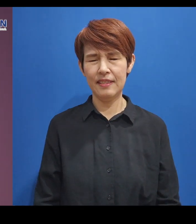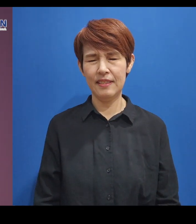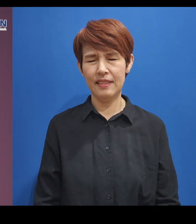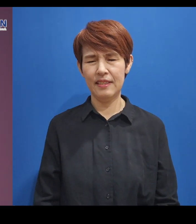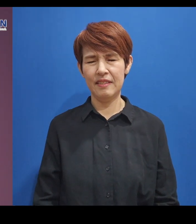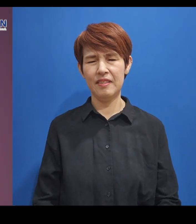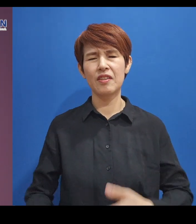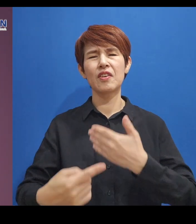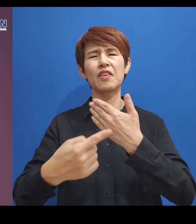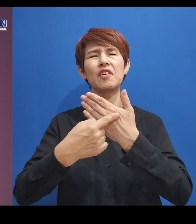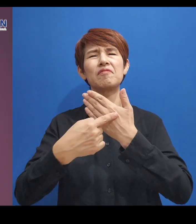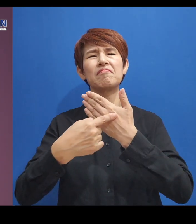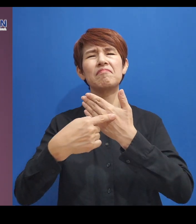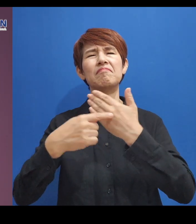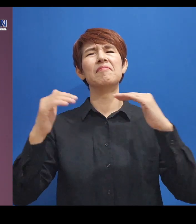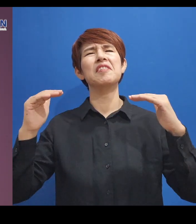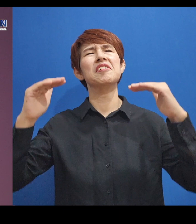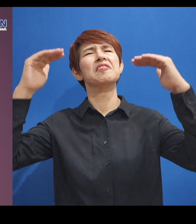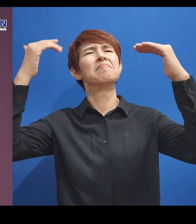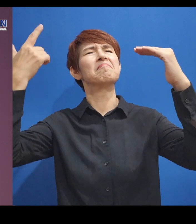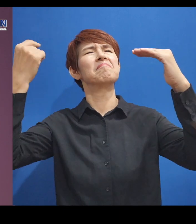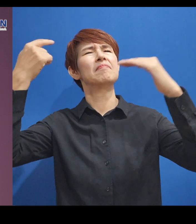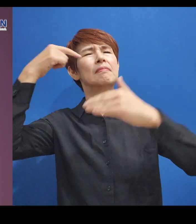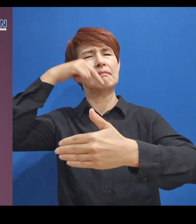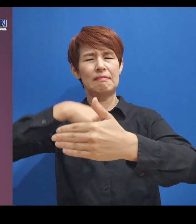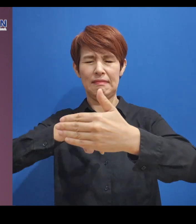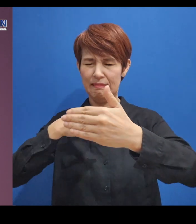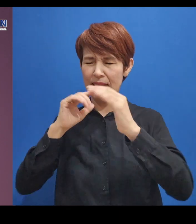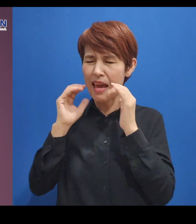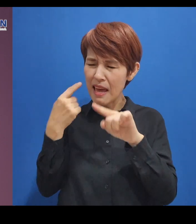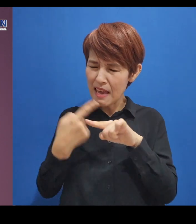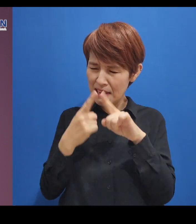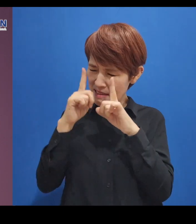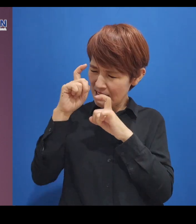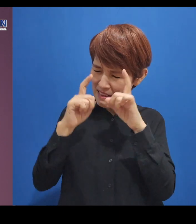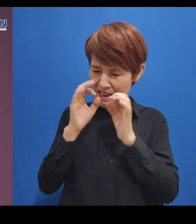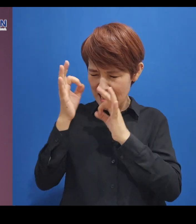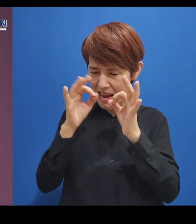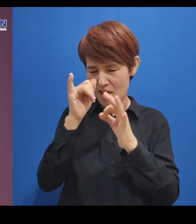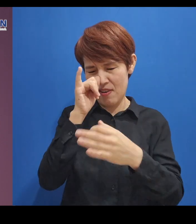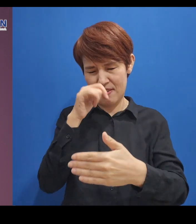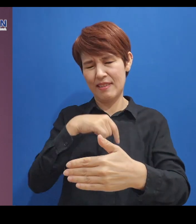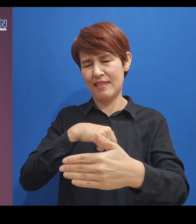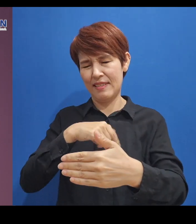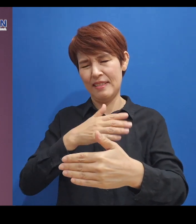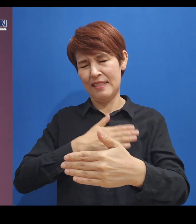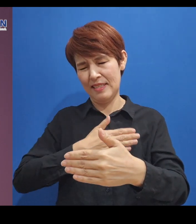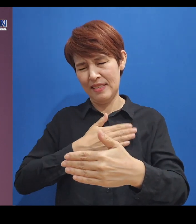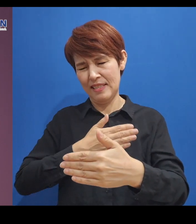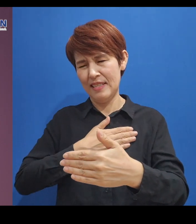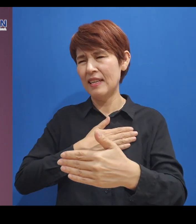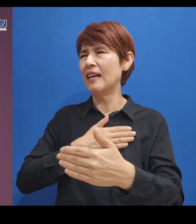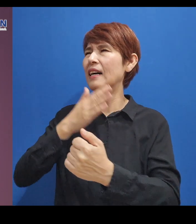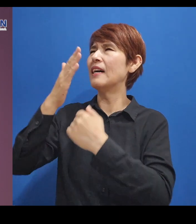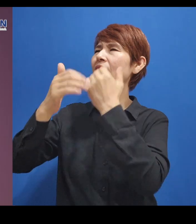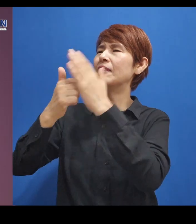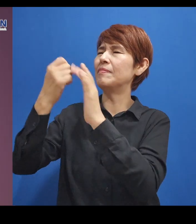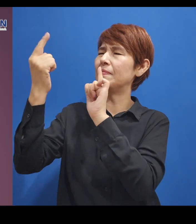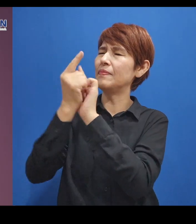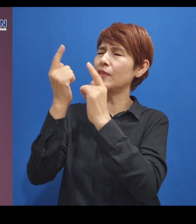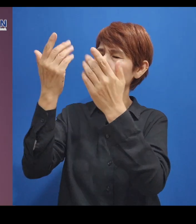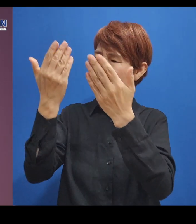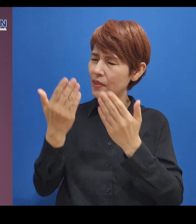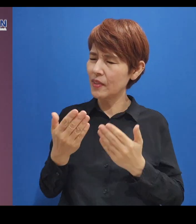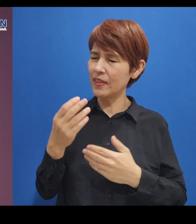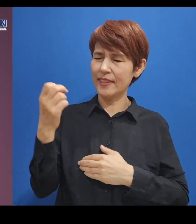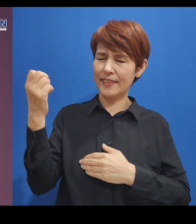어른의 모양을 하고 어린아이처럼 응석을 부립니다. 이 못난 인생에게 오셔서